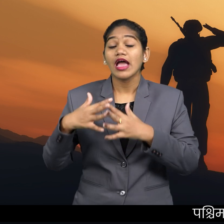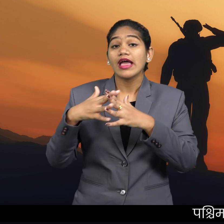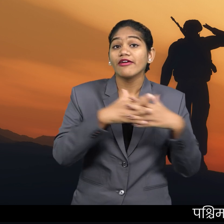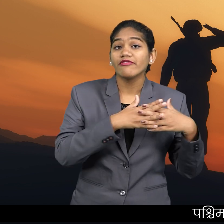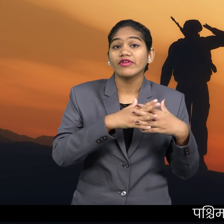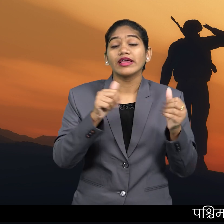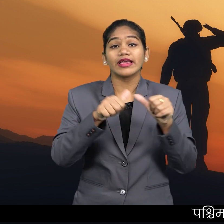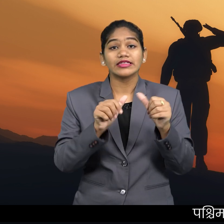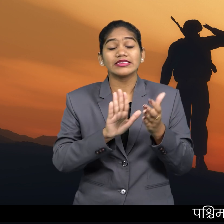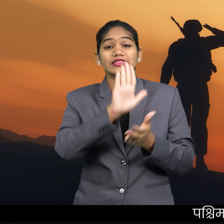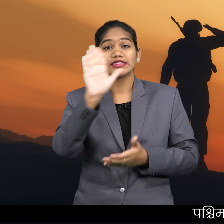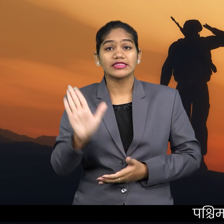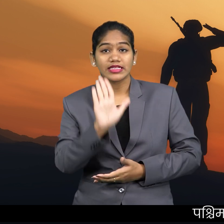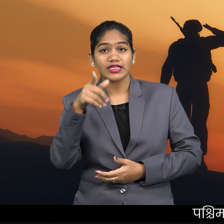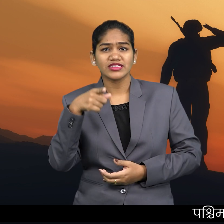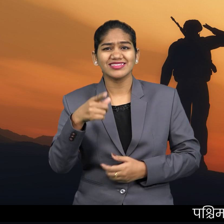पश्चिम आशियाई संघर्ष,